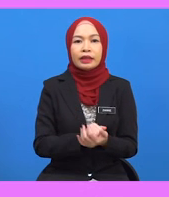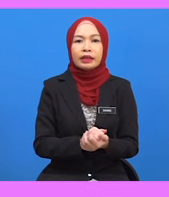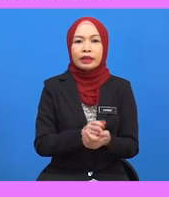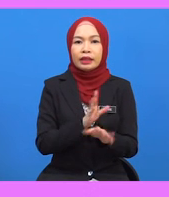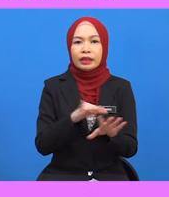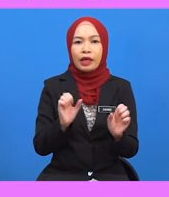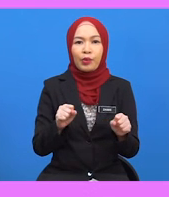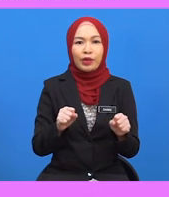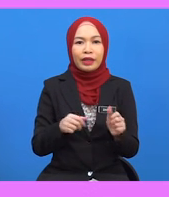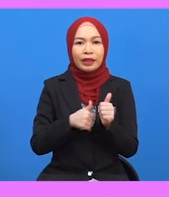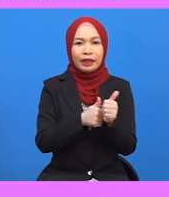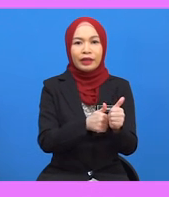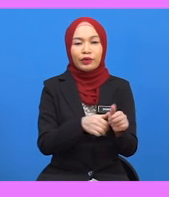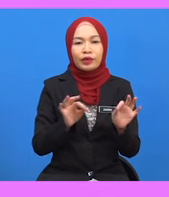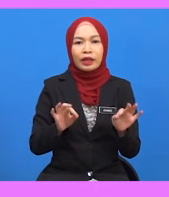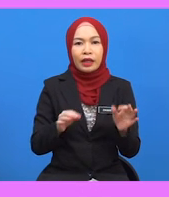panjang.